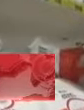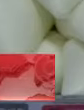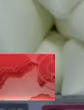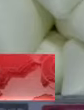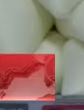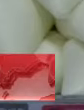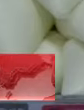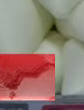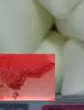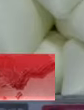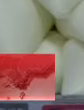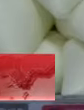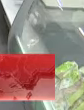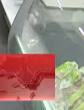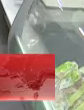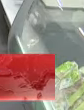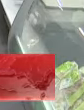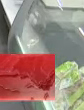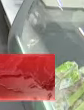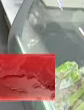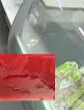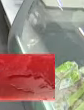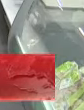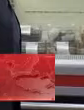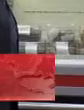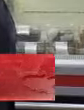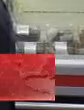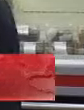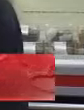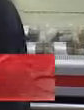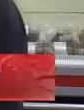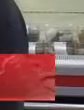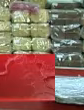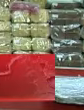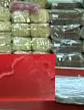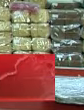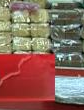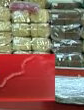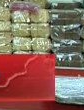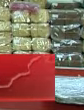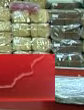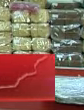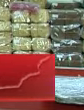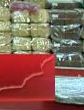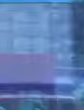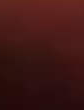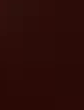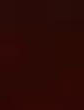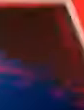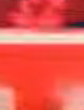жаулаған. Импортқа тәуелділіктен қашан арыламыз? Тұралаған саланың тірлігі қашан түзеледі? Мен Өркен Мырзабек тарқатып